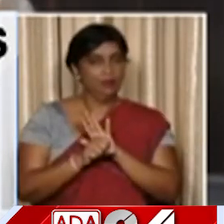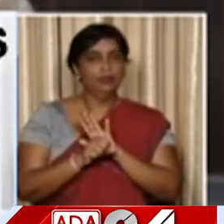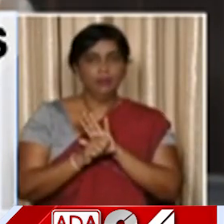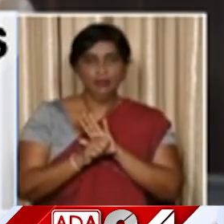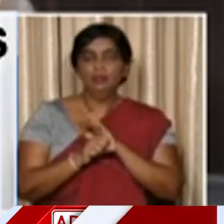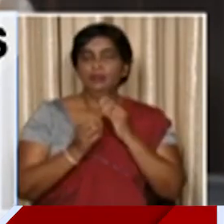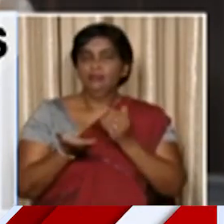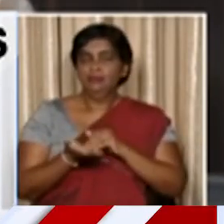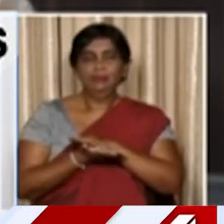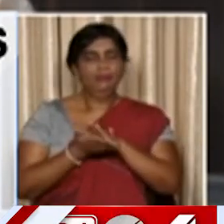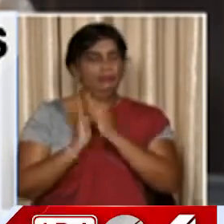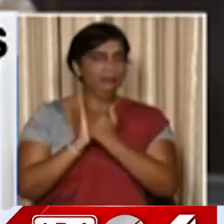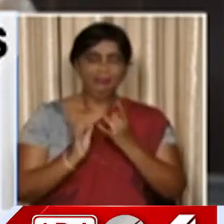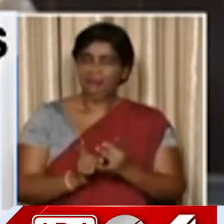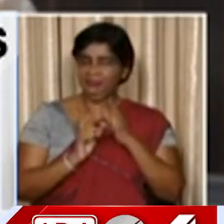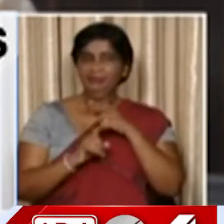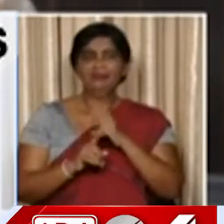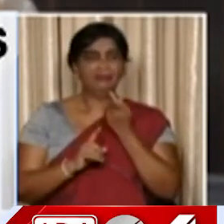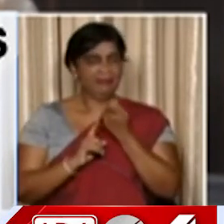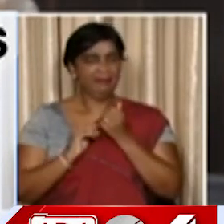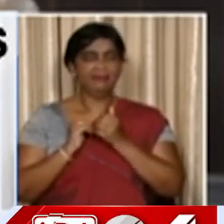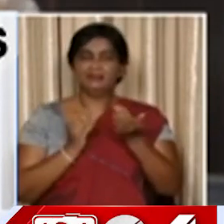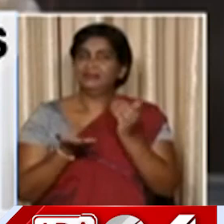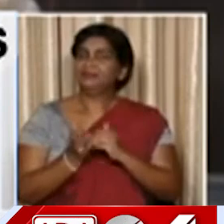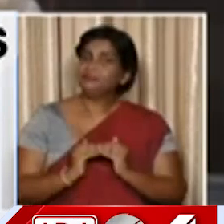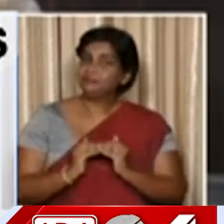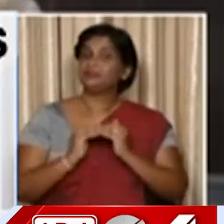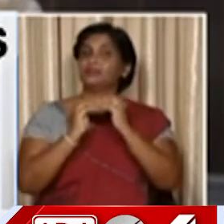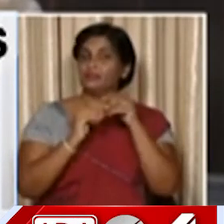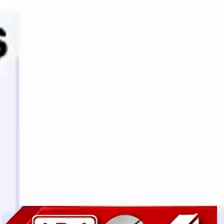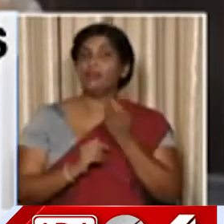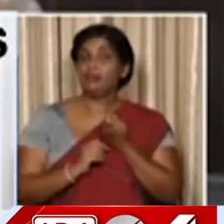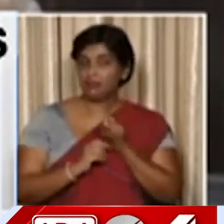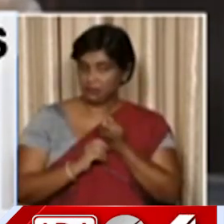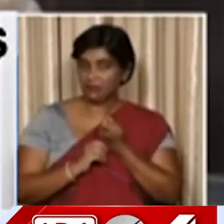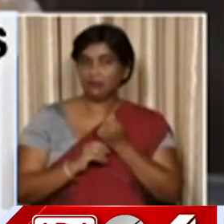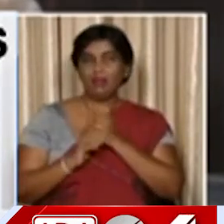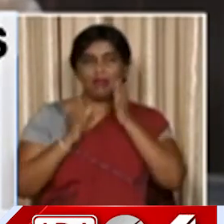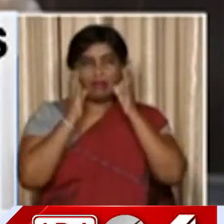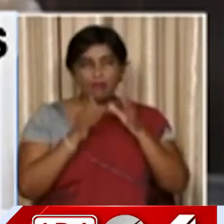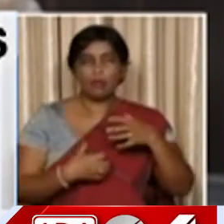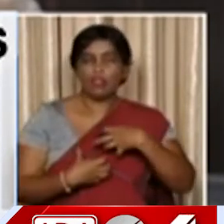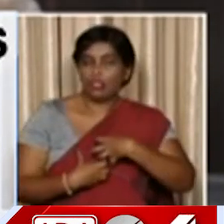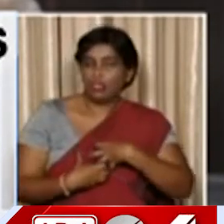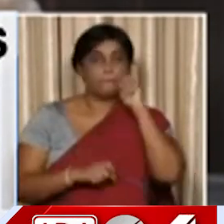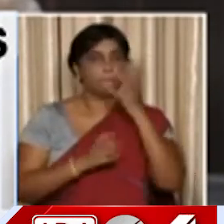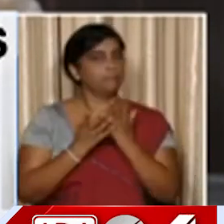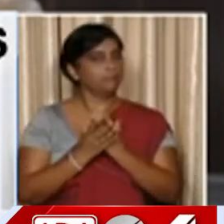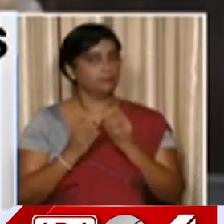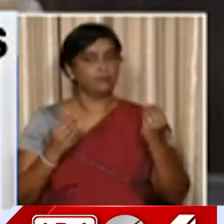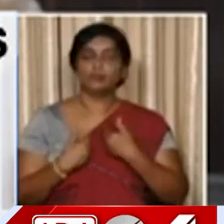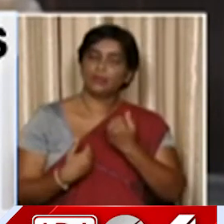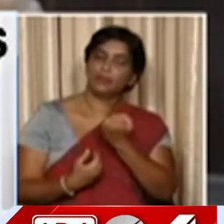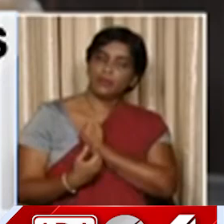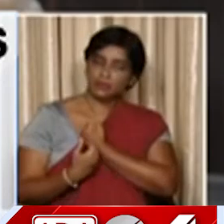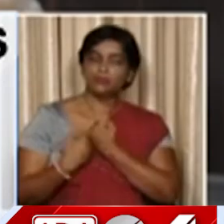පරිපූර්ණ ප්‍රතිසංස්කරණ වැඩපිළිවෙලක් ඔස්සේ ආර්ථික යළි නගා සිටුවීමත් ආර්ථික අපාදුකින් ජනතා බේරා ගැනීමටත් මම කැප